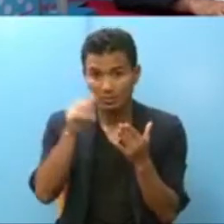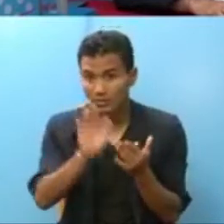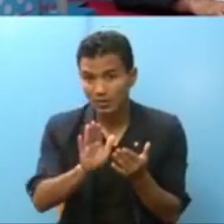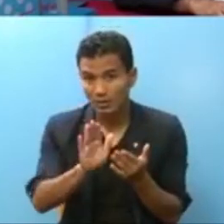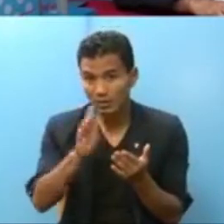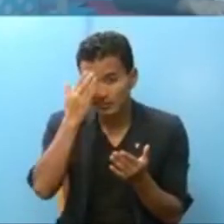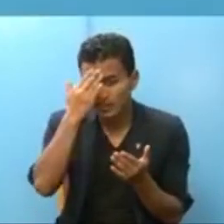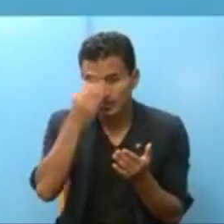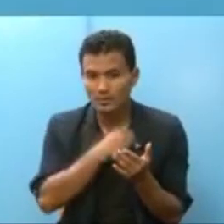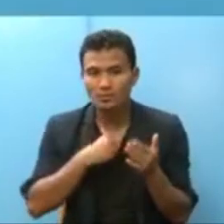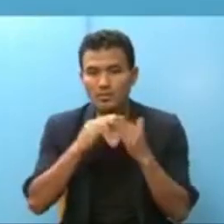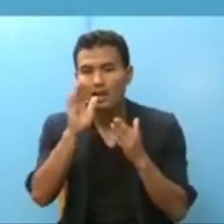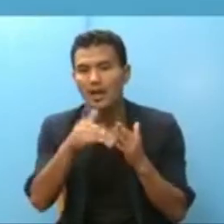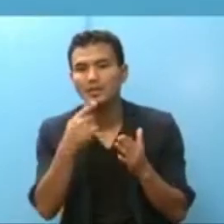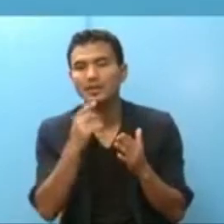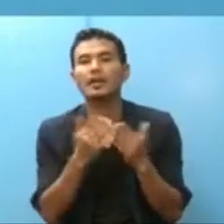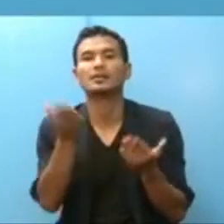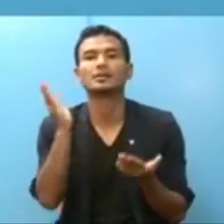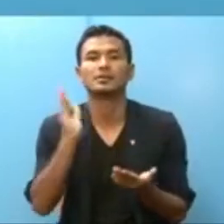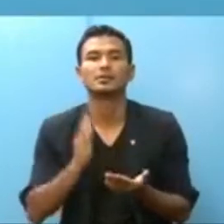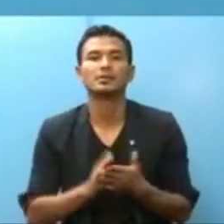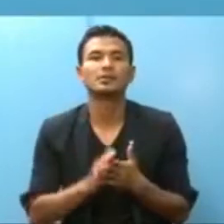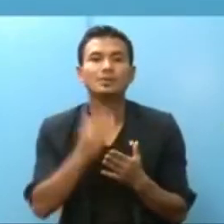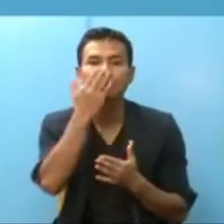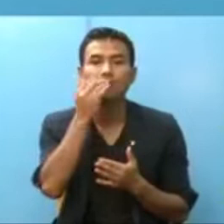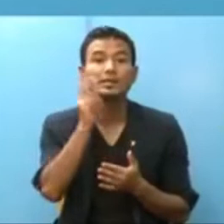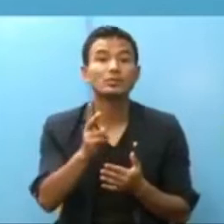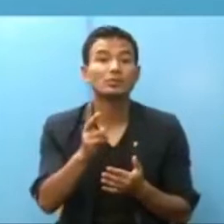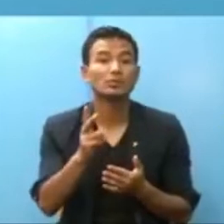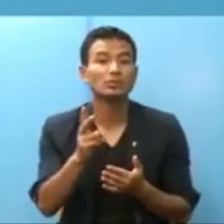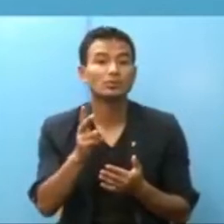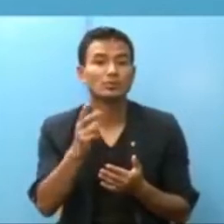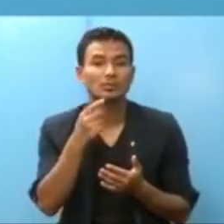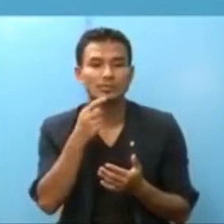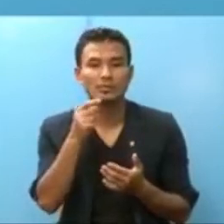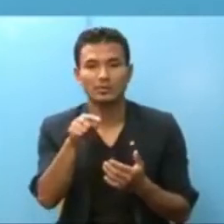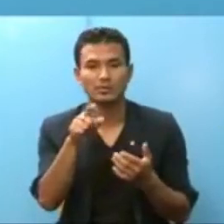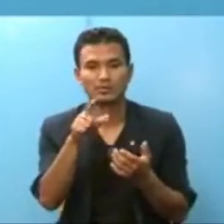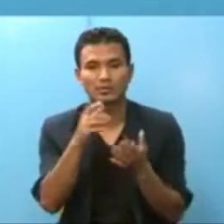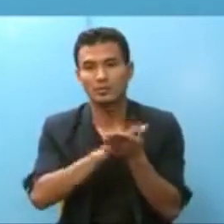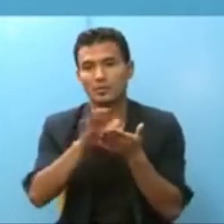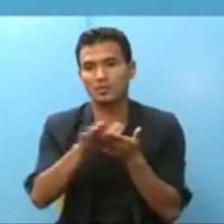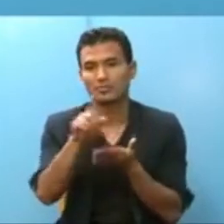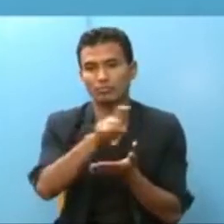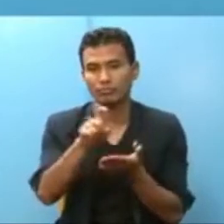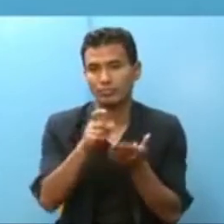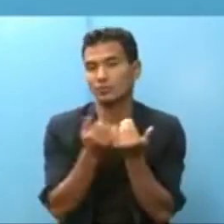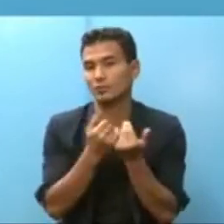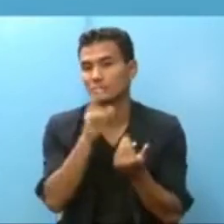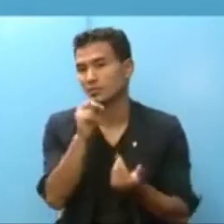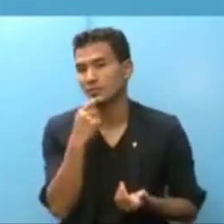भी ताल मनौ का जानी थर कि निर्मली करंद गरना लाए बहने सुनियो कुरा